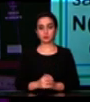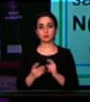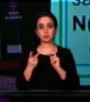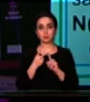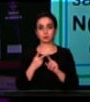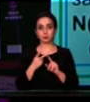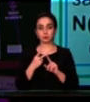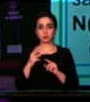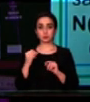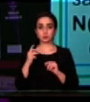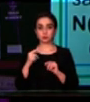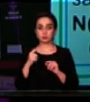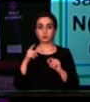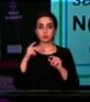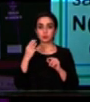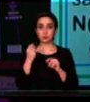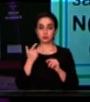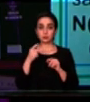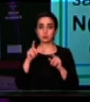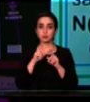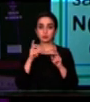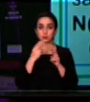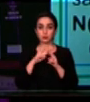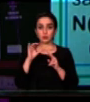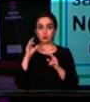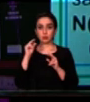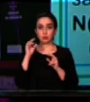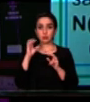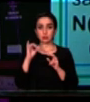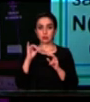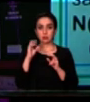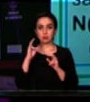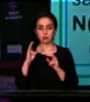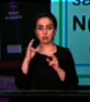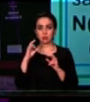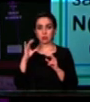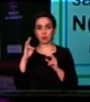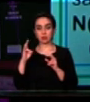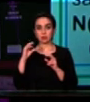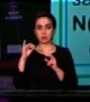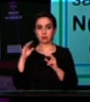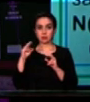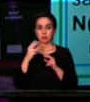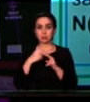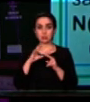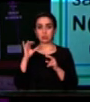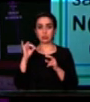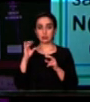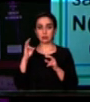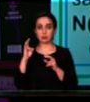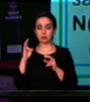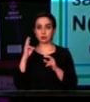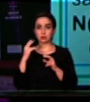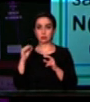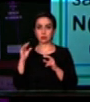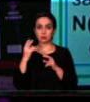Второй шаг. Теперь зашифруем число NIT числом CIT. Таким образом, что NIT в степени E